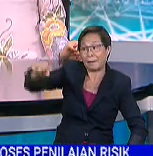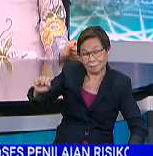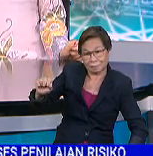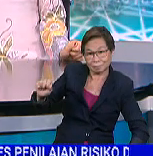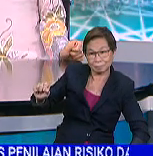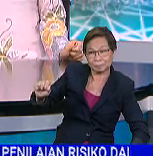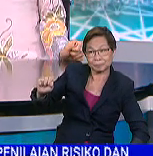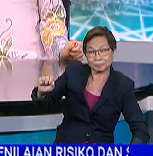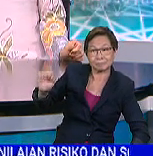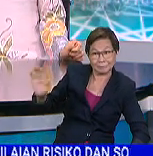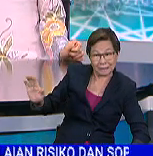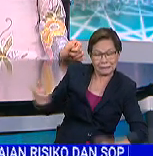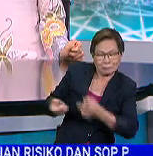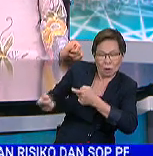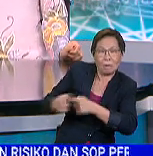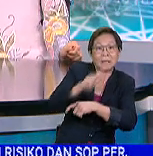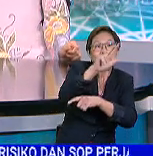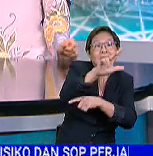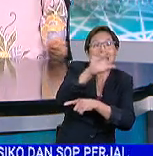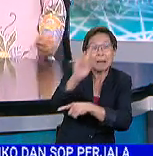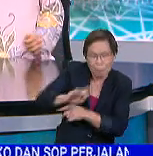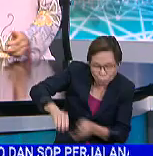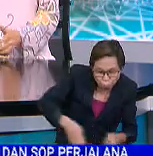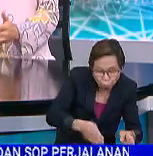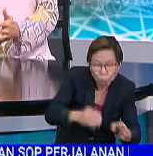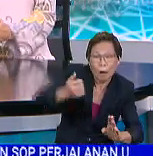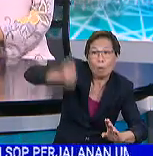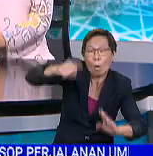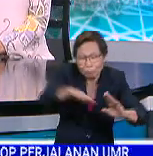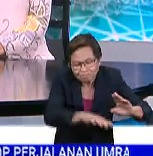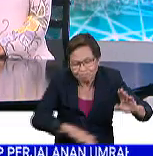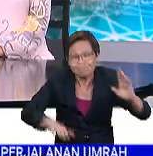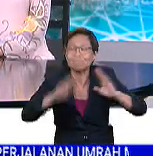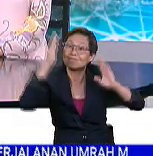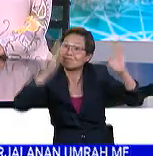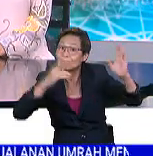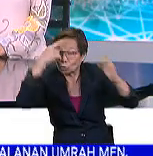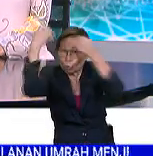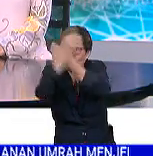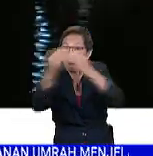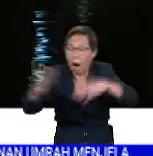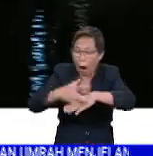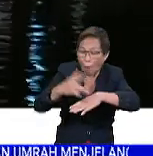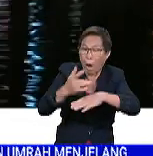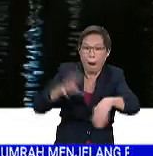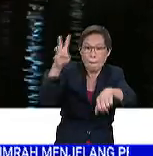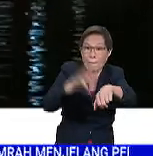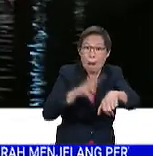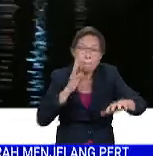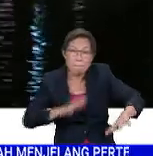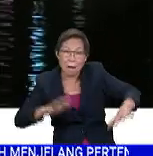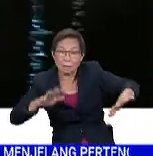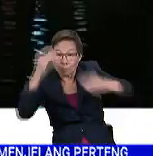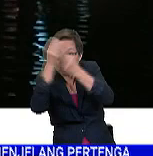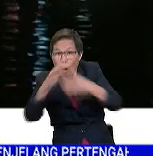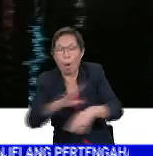dan Saliran itu meliputi 38 lembangan sungai utama seluruh negara. Bagi hebahan awal mengenai amaran banjir,